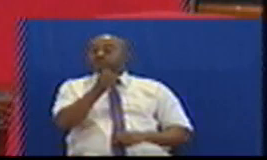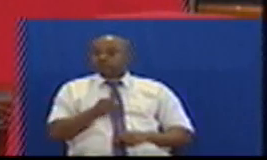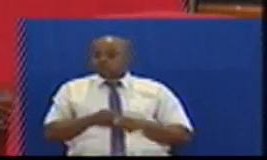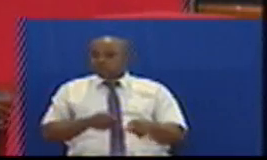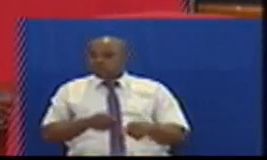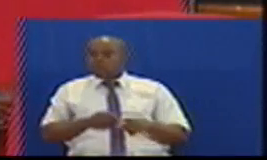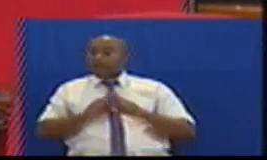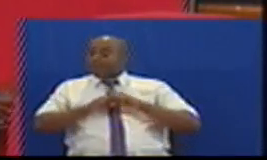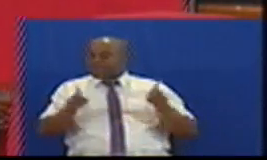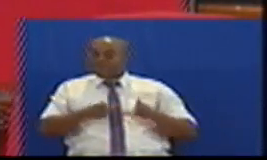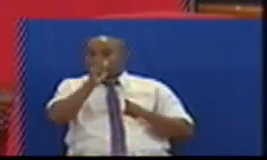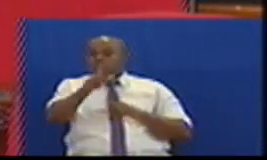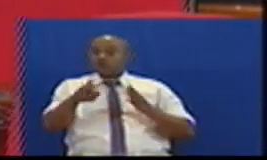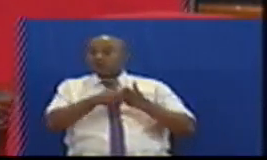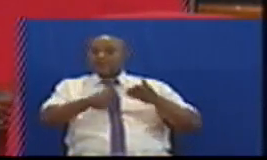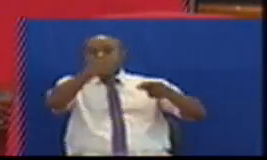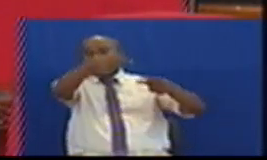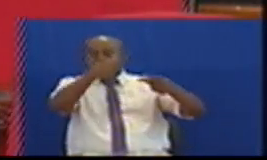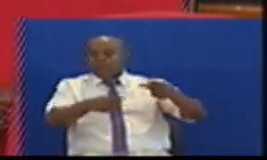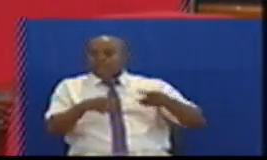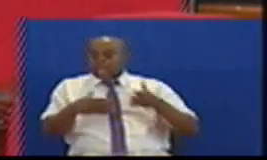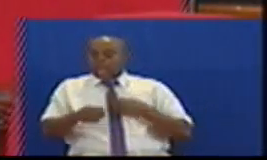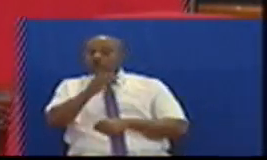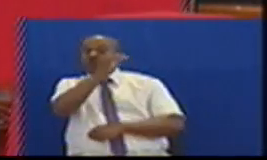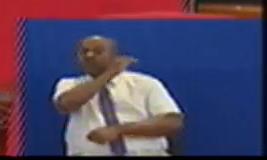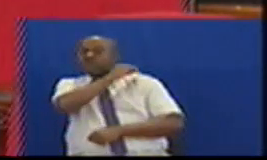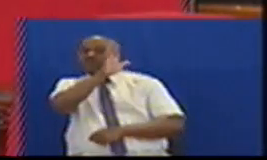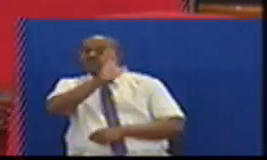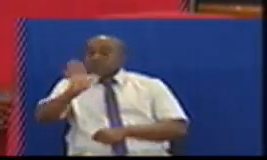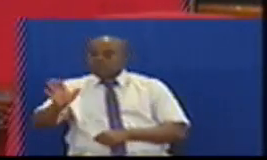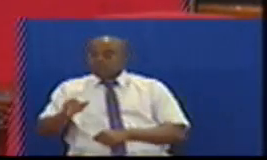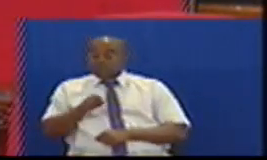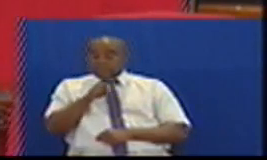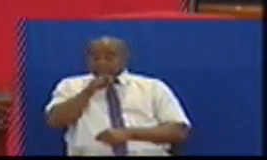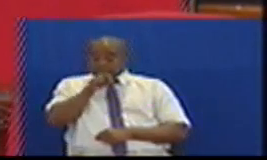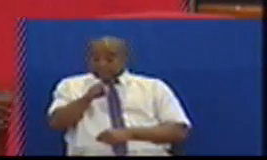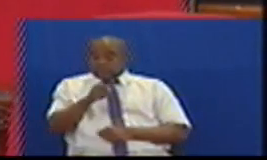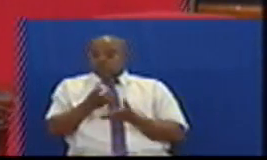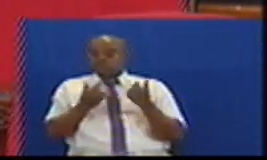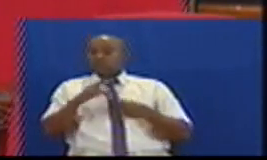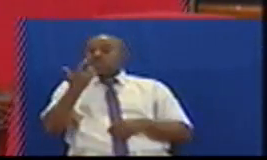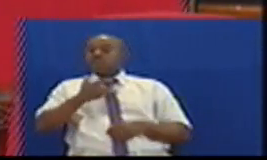watu kwa majina ama kwa nafasi zao kwa sababu ya emotions ama hisia zetu tulizonazo.